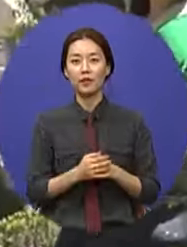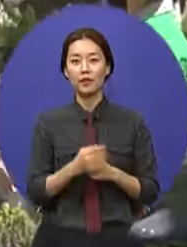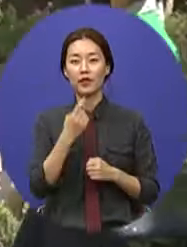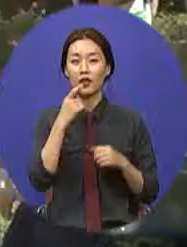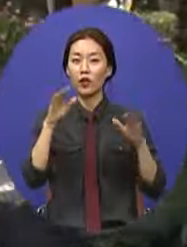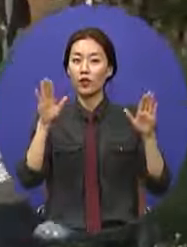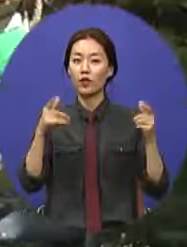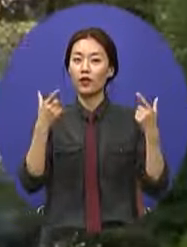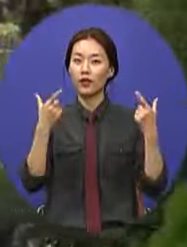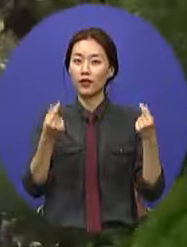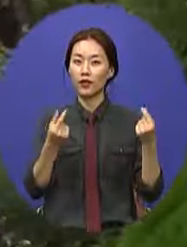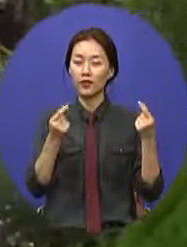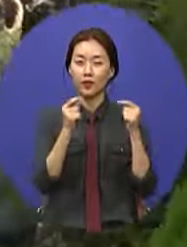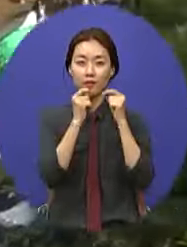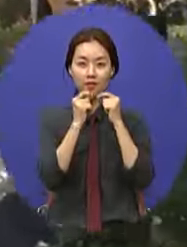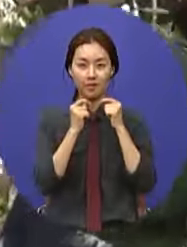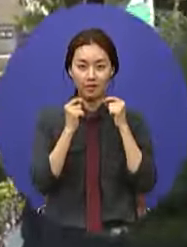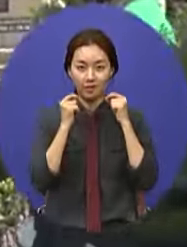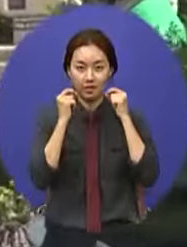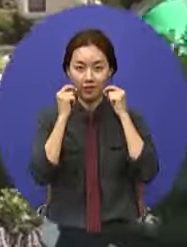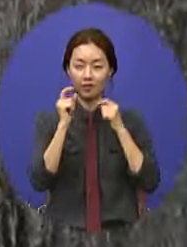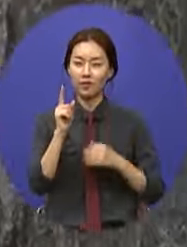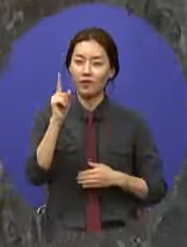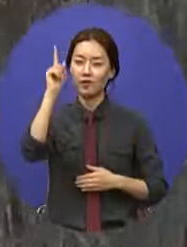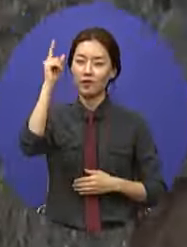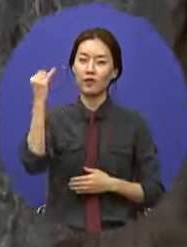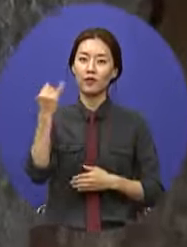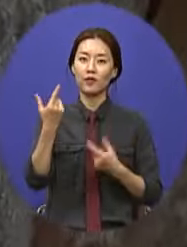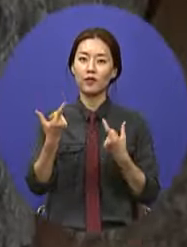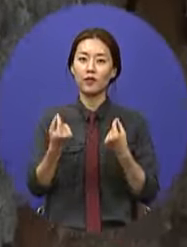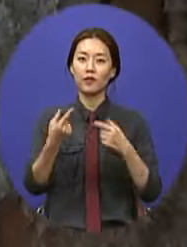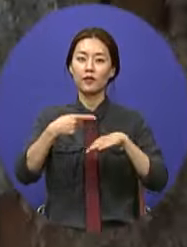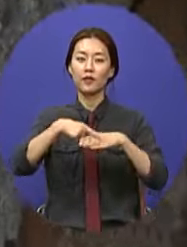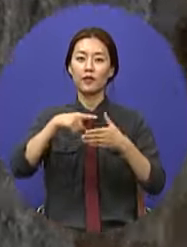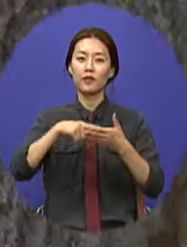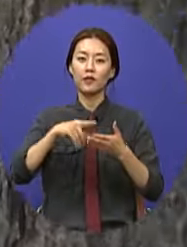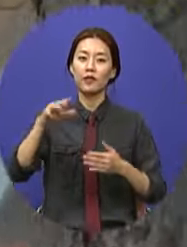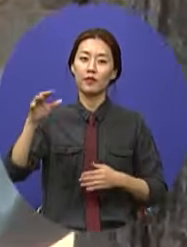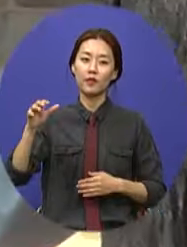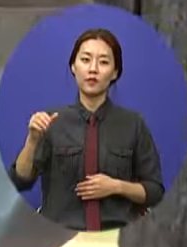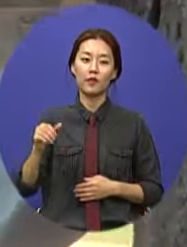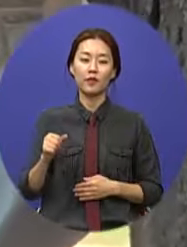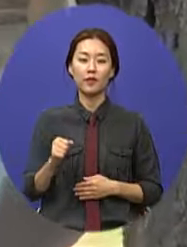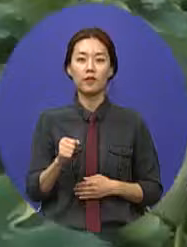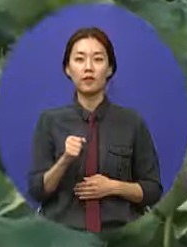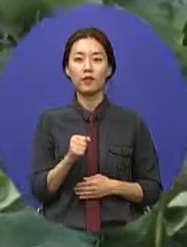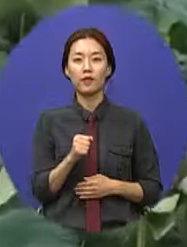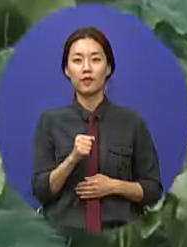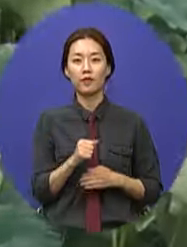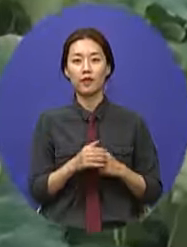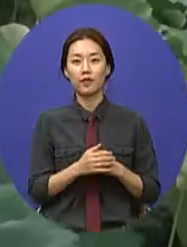천사 같은 미소로 선녀 같은 마음으로